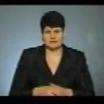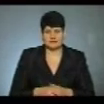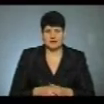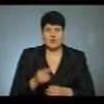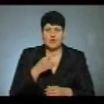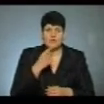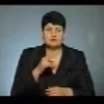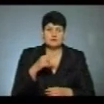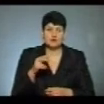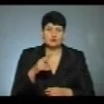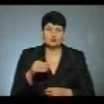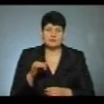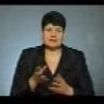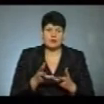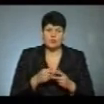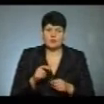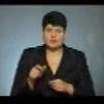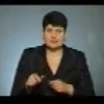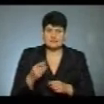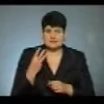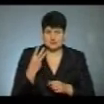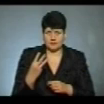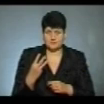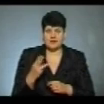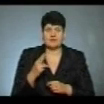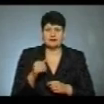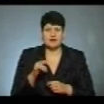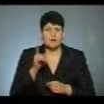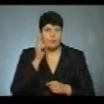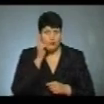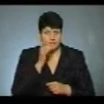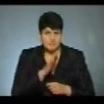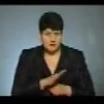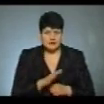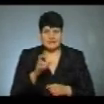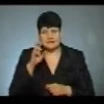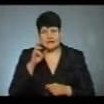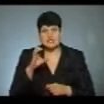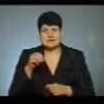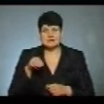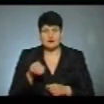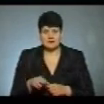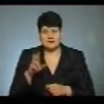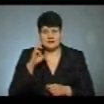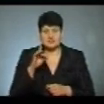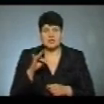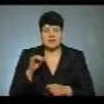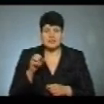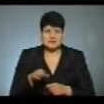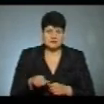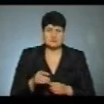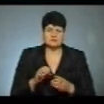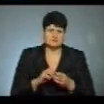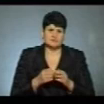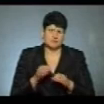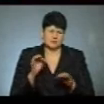словами Дмитра Дубілета, рахували людей за 3 джерелами – дані мобільних операторів, Держстату та Держреєстрів. Похибка може становити